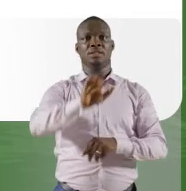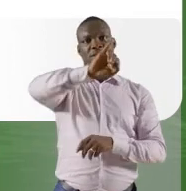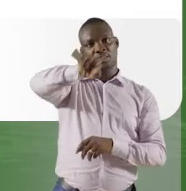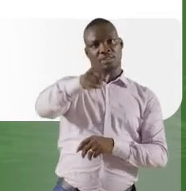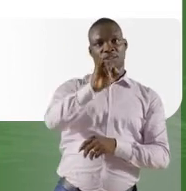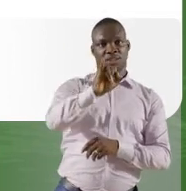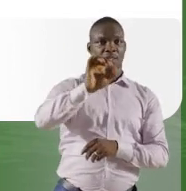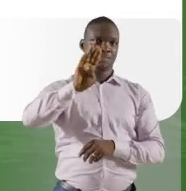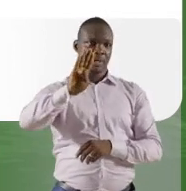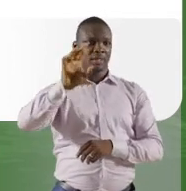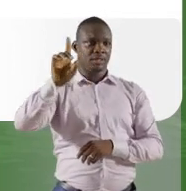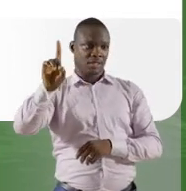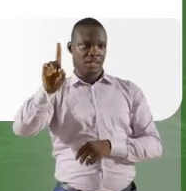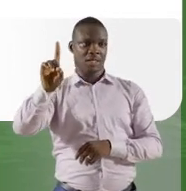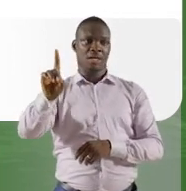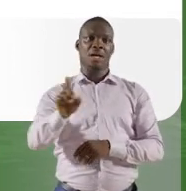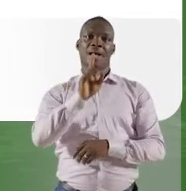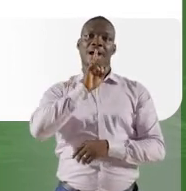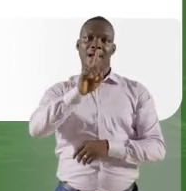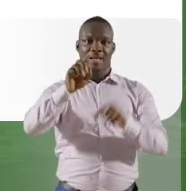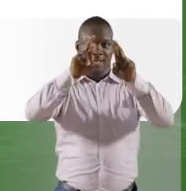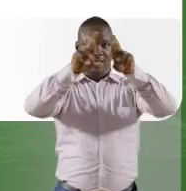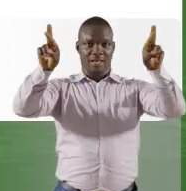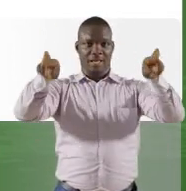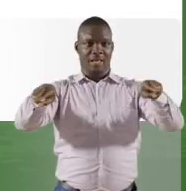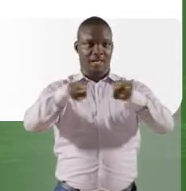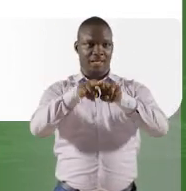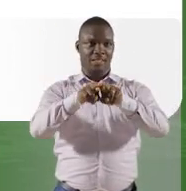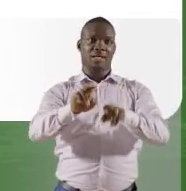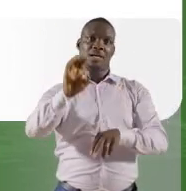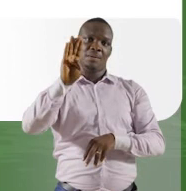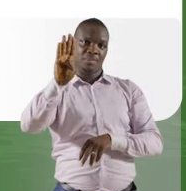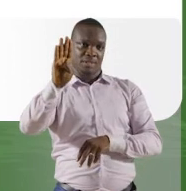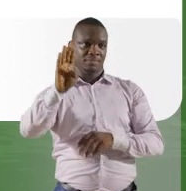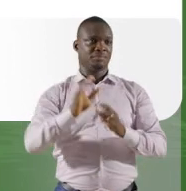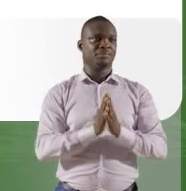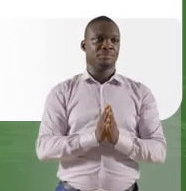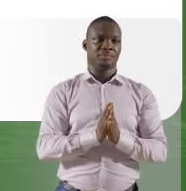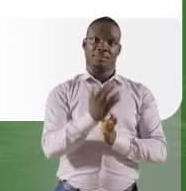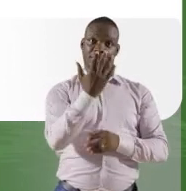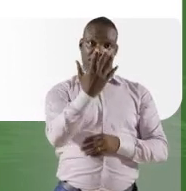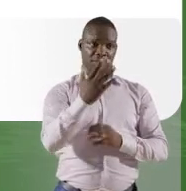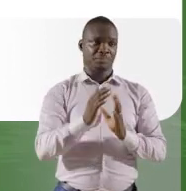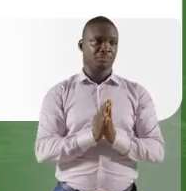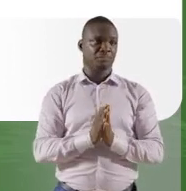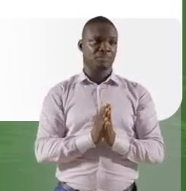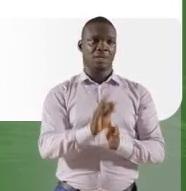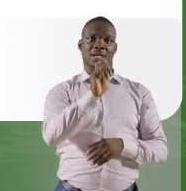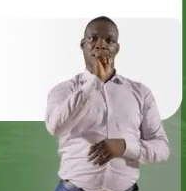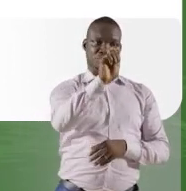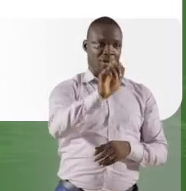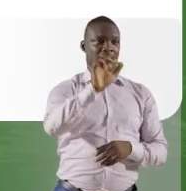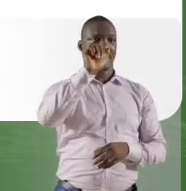JBD est rectangulaire en B. 5. Les